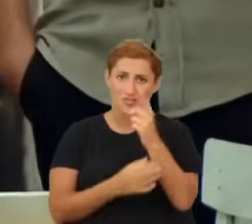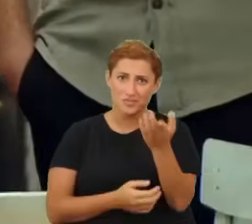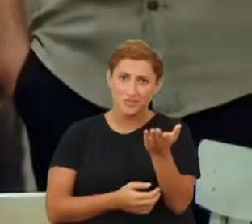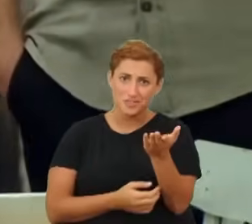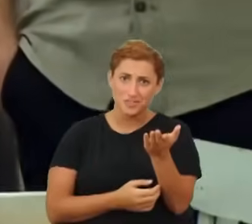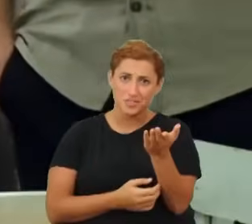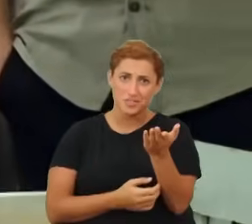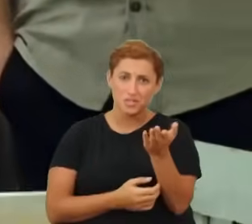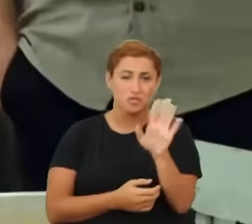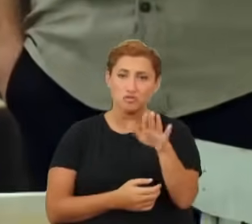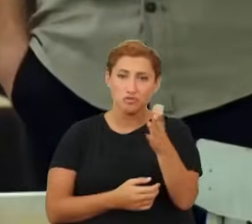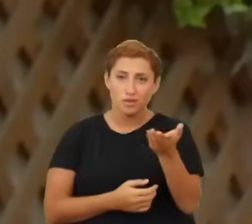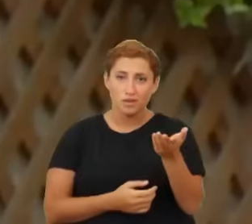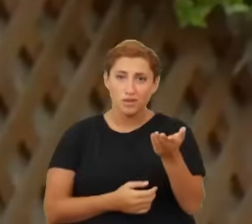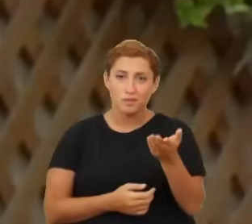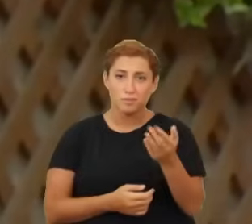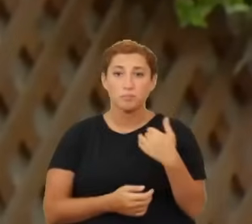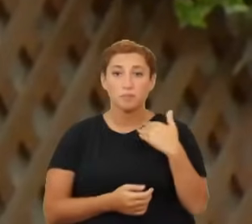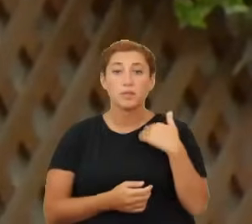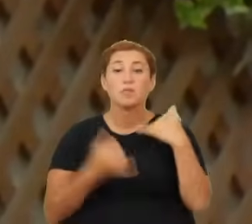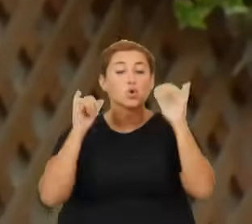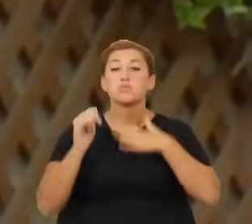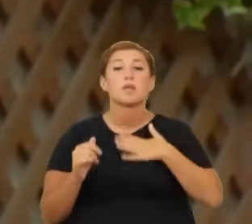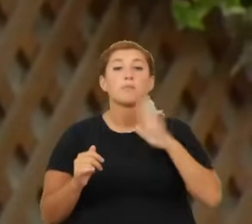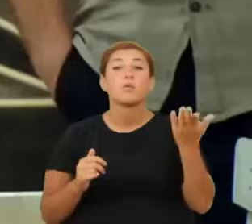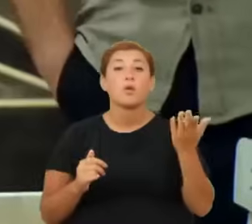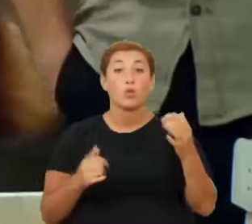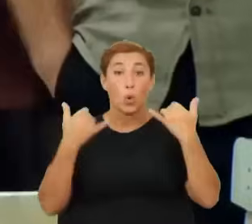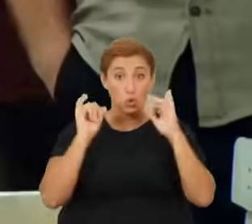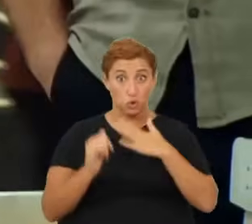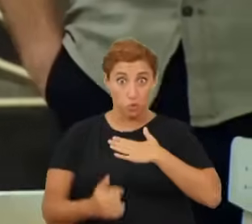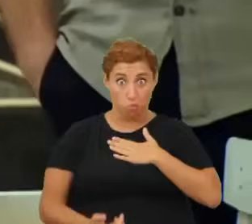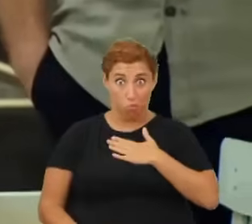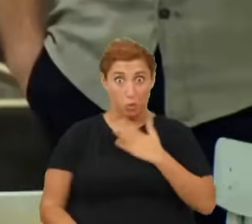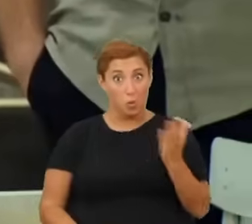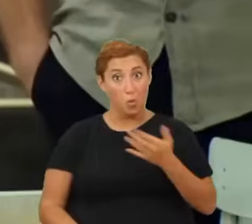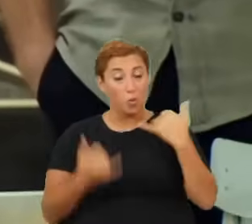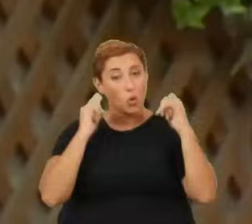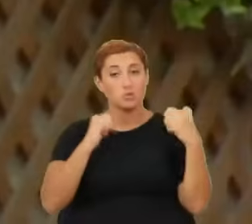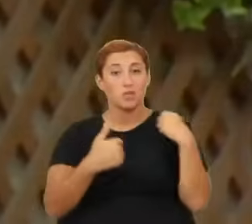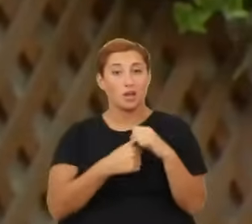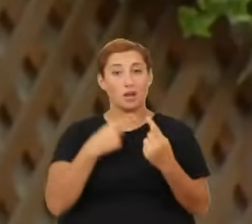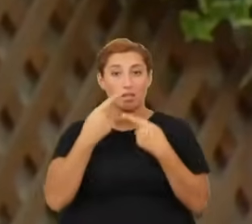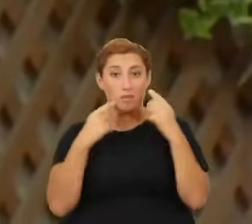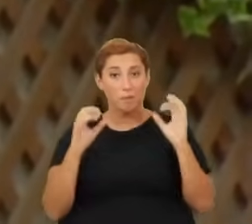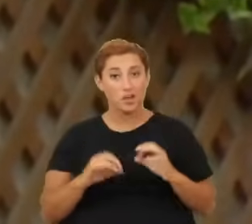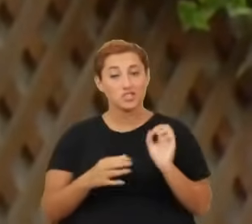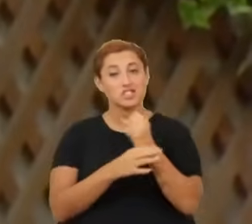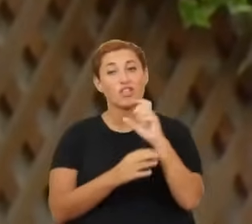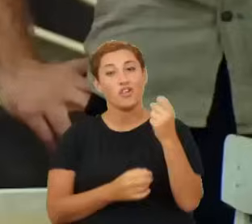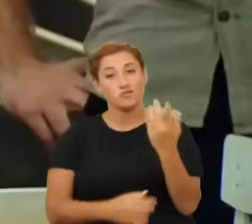Ha? Şişt. Benim koçum, benim, evlerim mi? Koçum, bak yine koçumlara moçumlara girdik